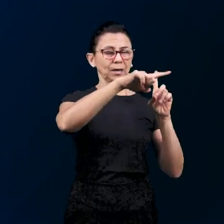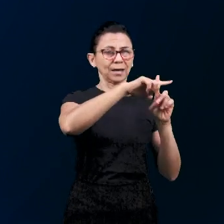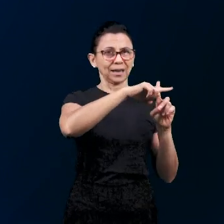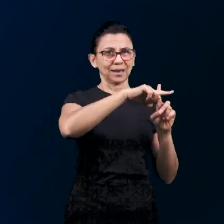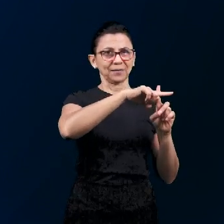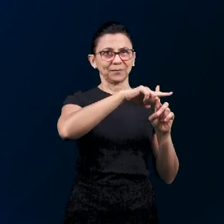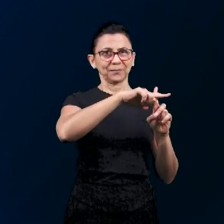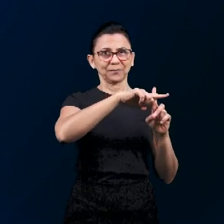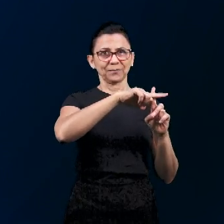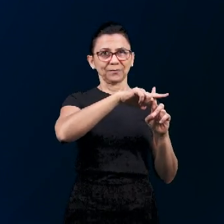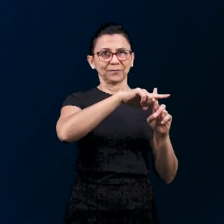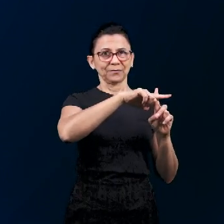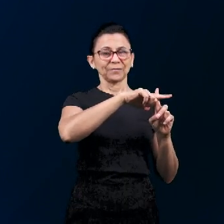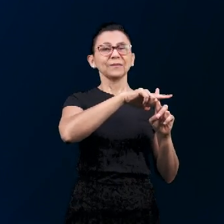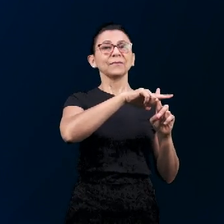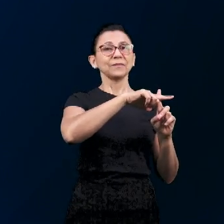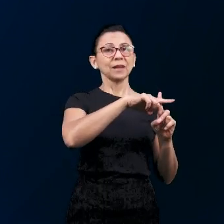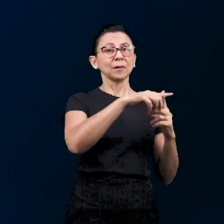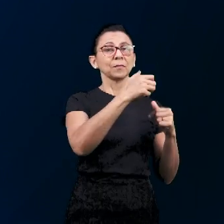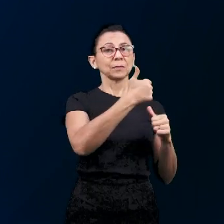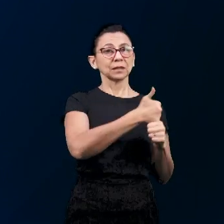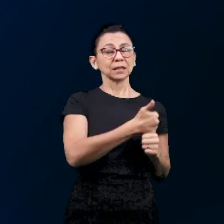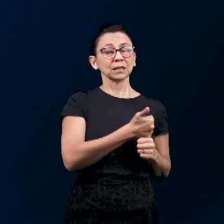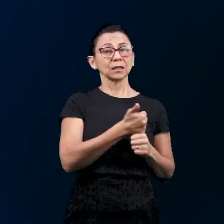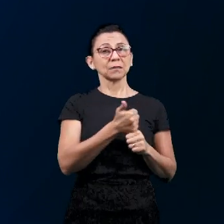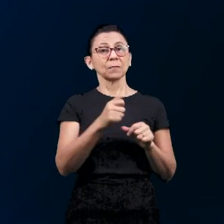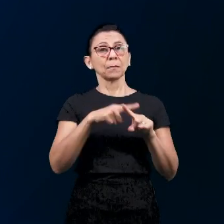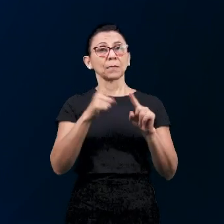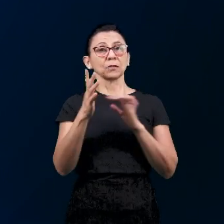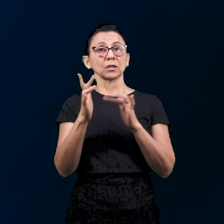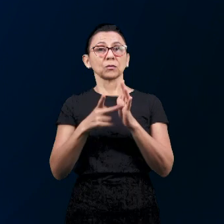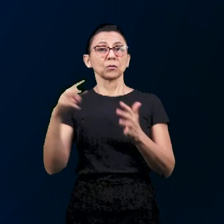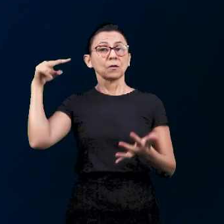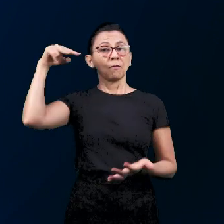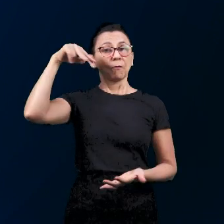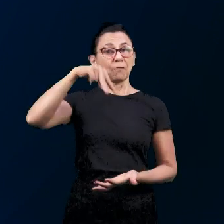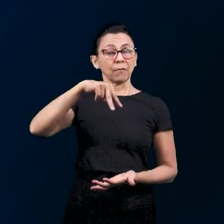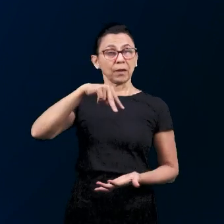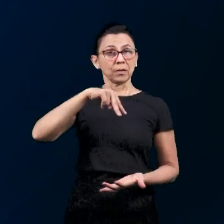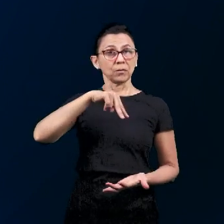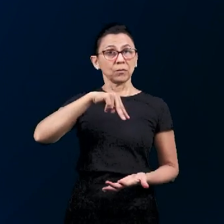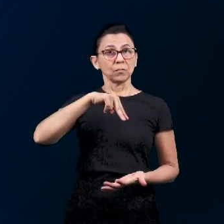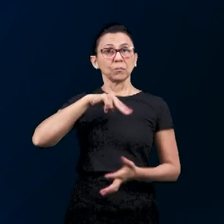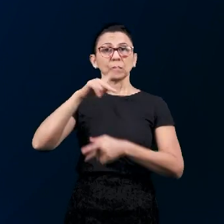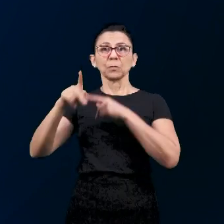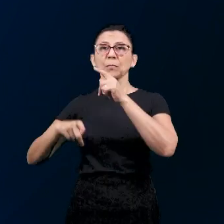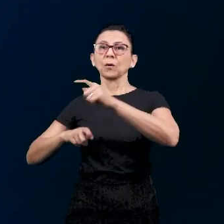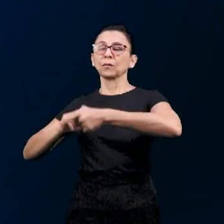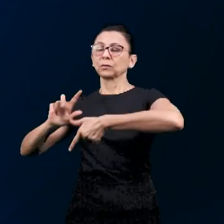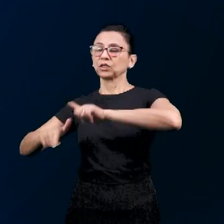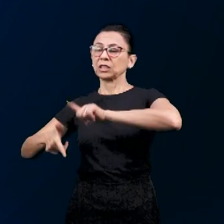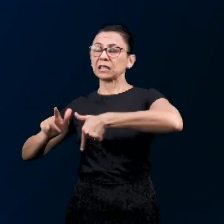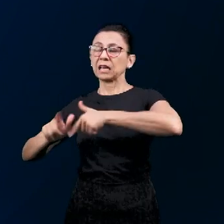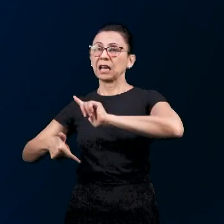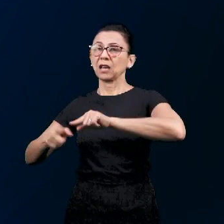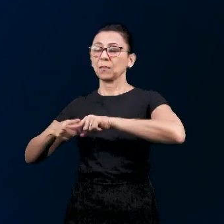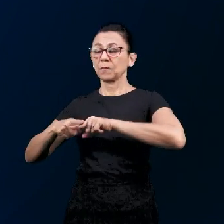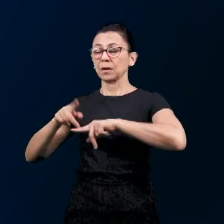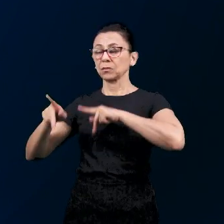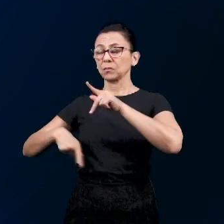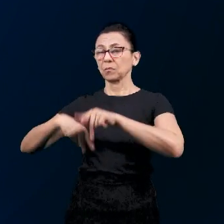pas reçu, ainsi comme les frères de Joseph ne l'ont pas reçu, Israël aussi n'a pas reçu le Seigneur